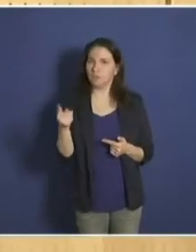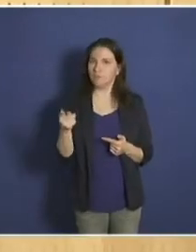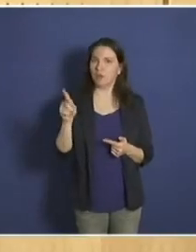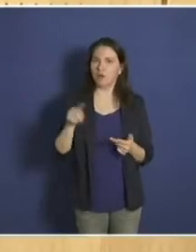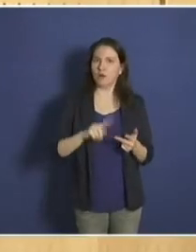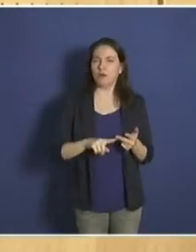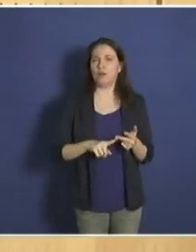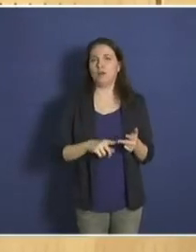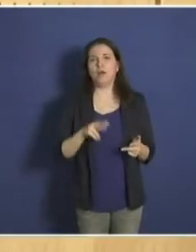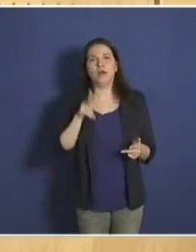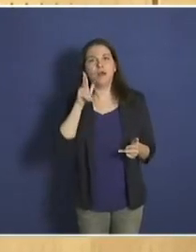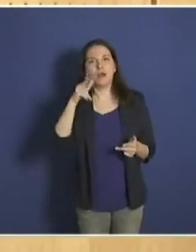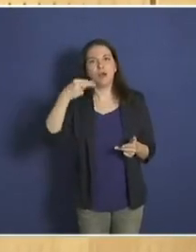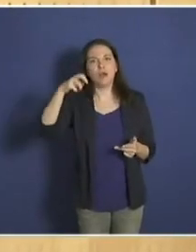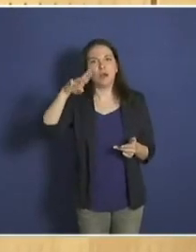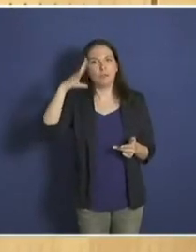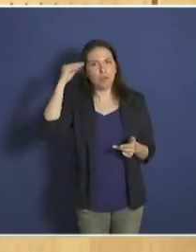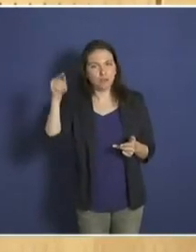Herr Meyer-Hermann